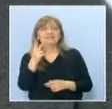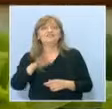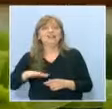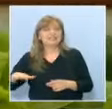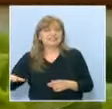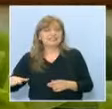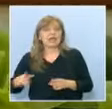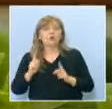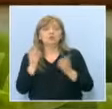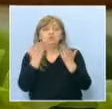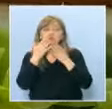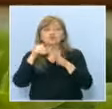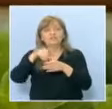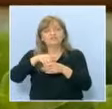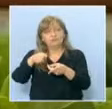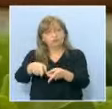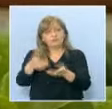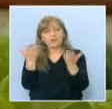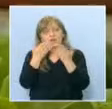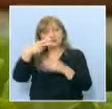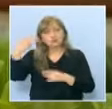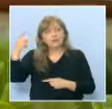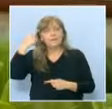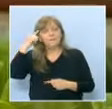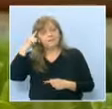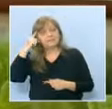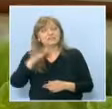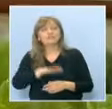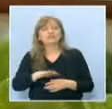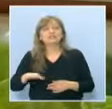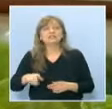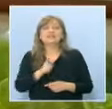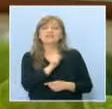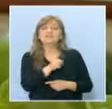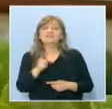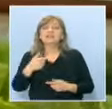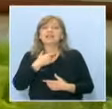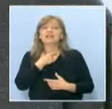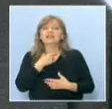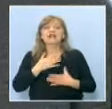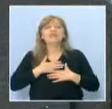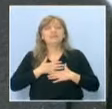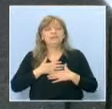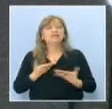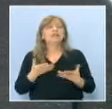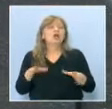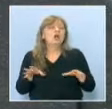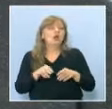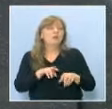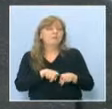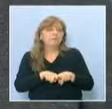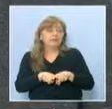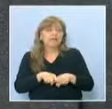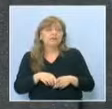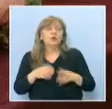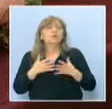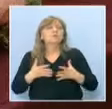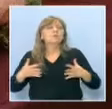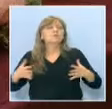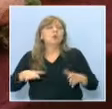това училище, смятам, че децата във всеки един клас имат съученици, които са от